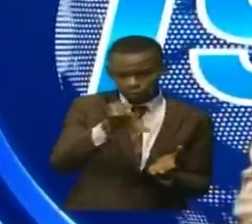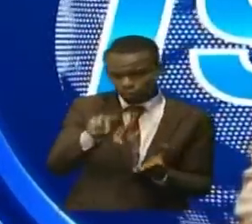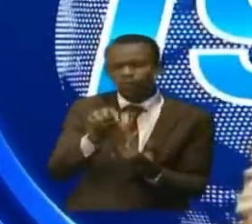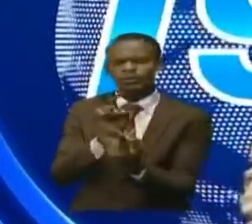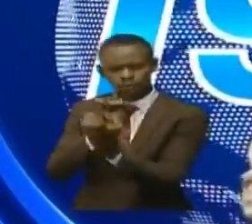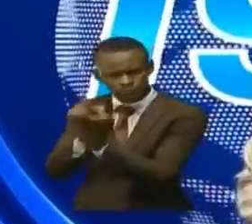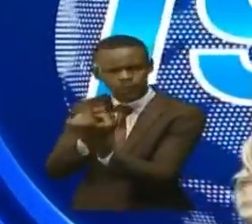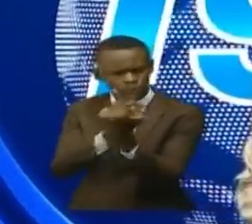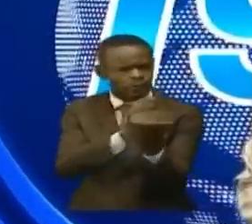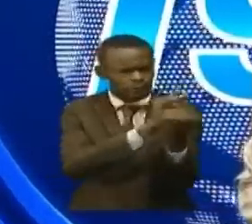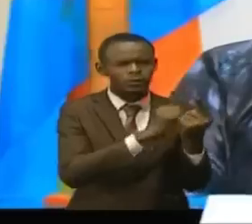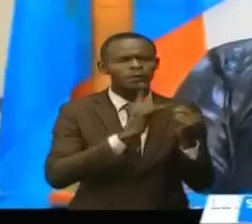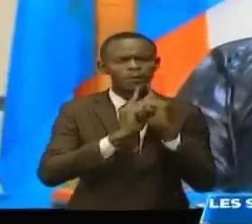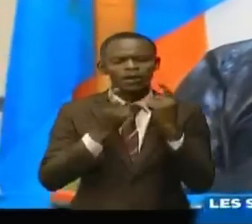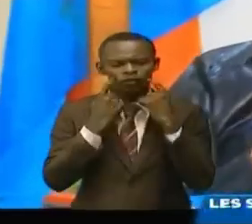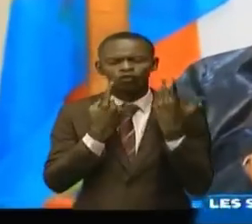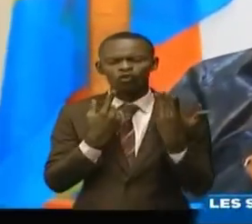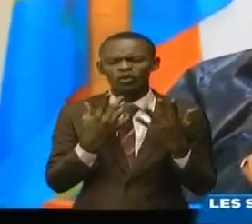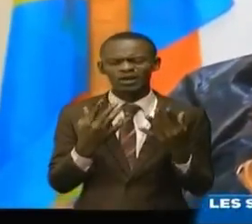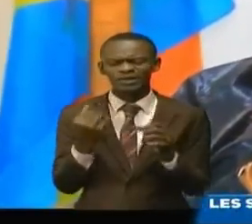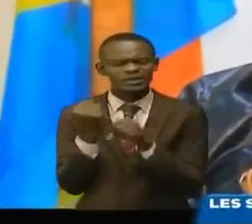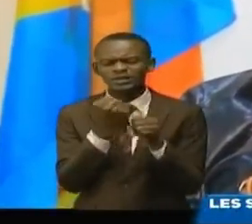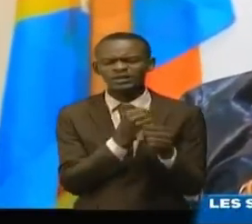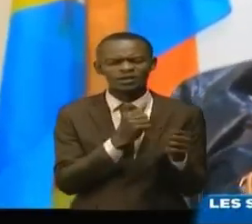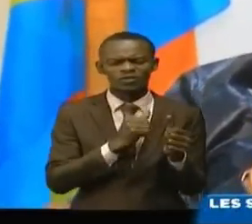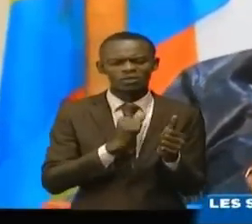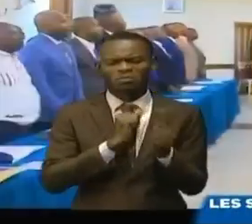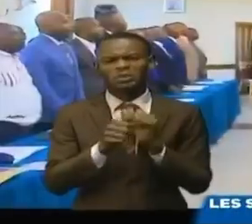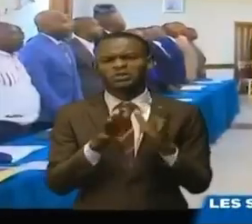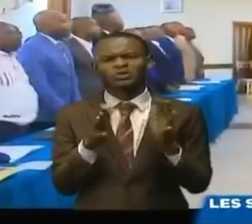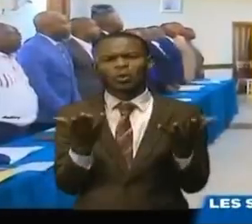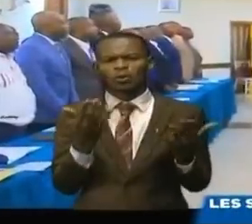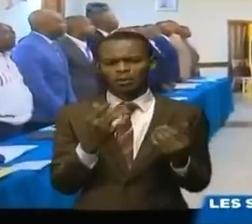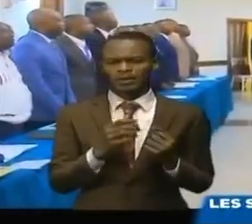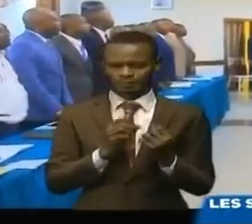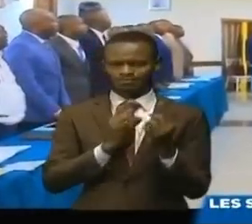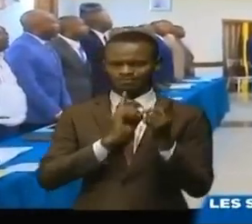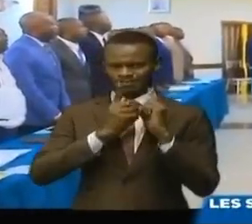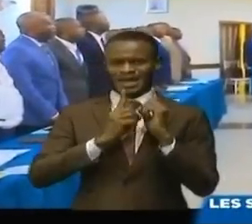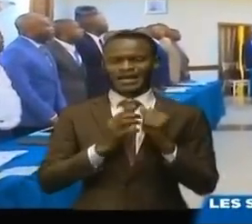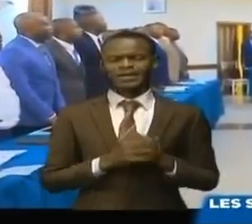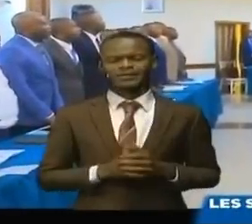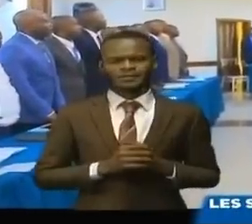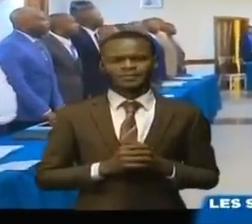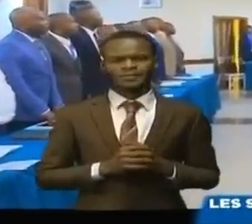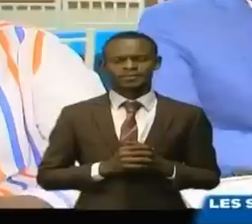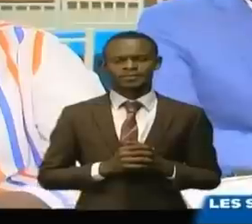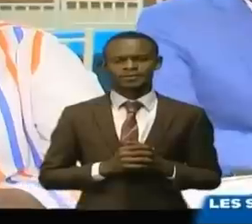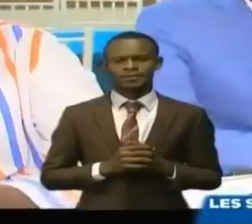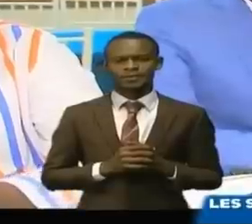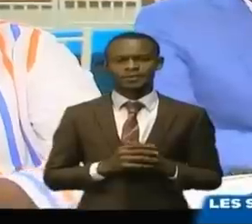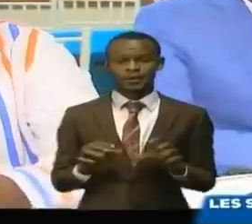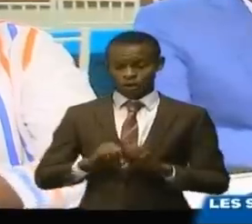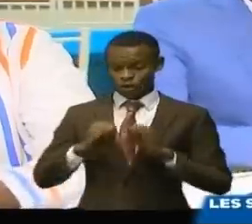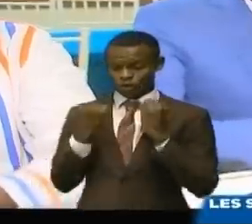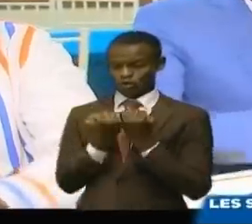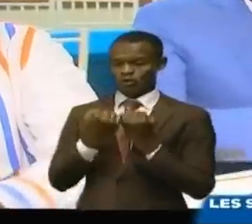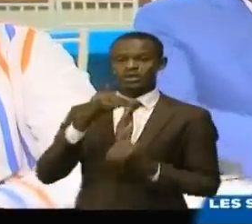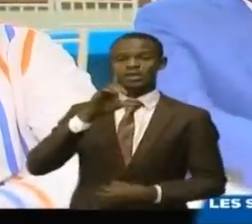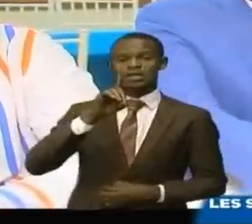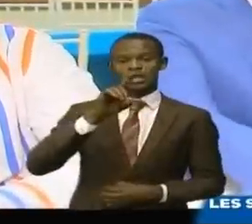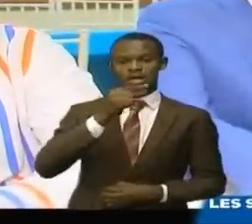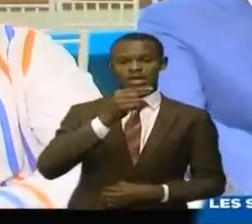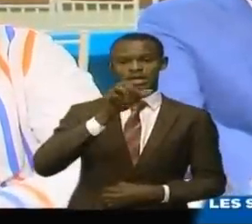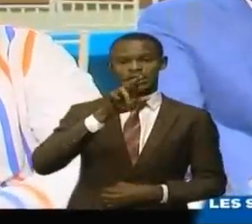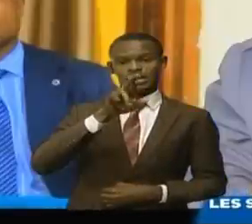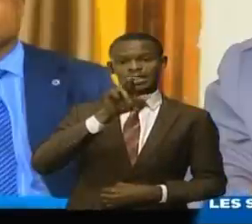Kaba, reportage. Échangé avec les agents de la DGRAD Ituri, les contribuables et les services d'assiette sur les nouvelles mesures